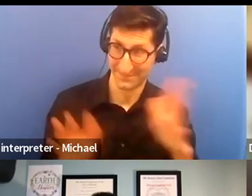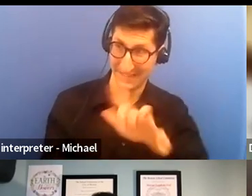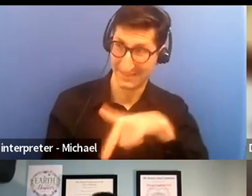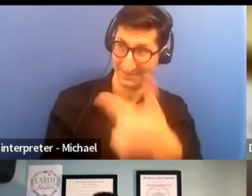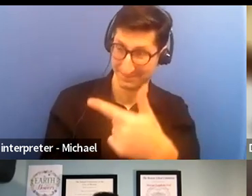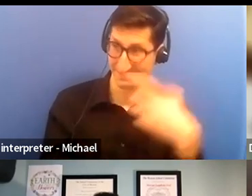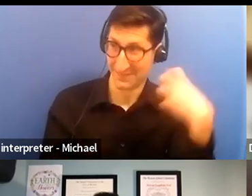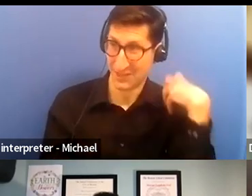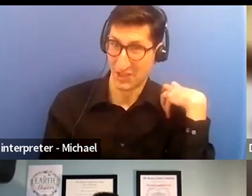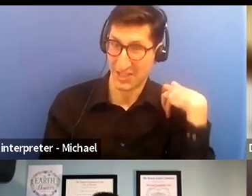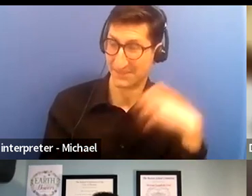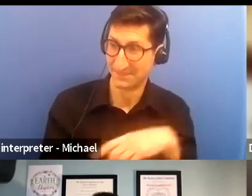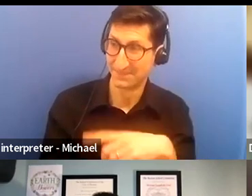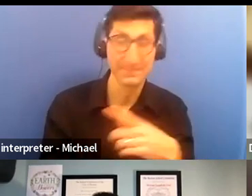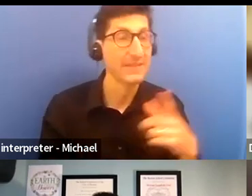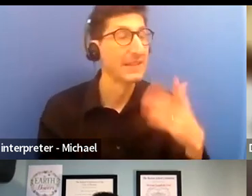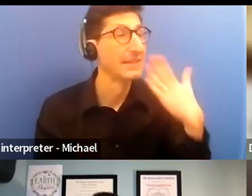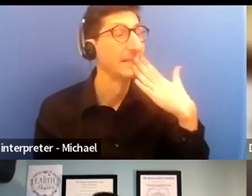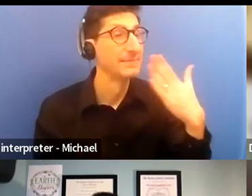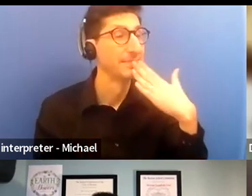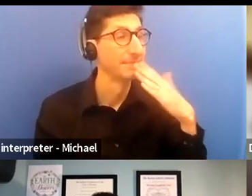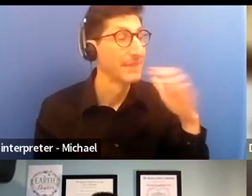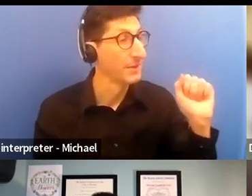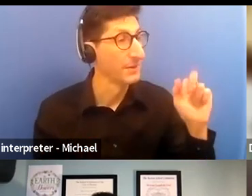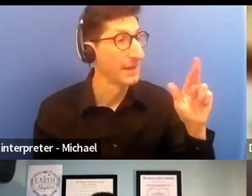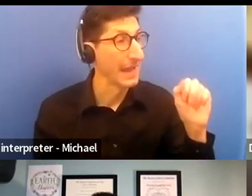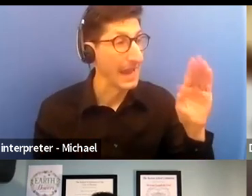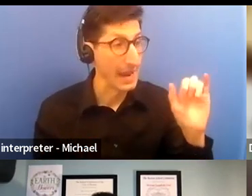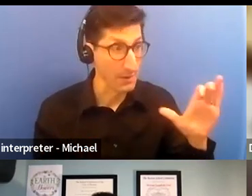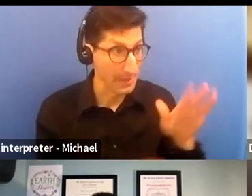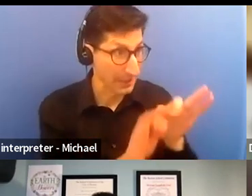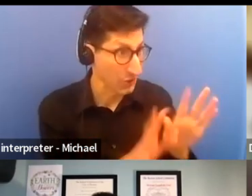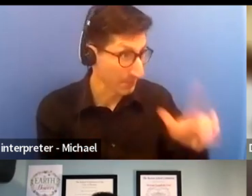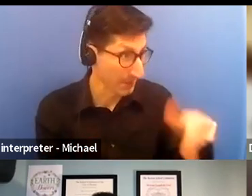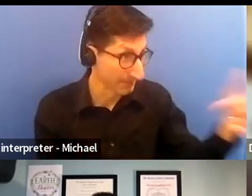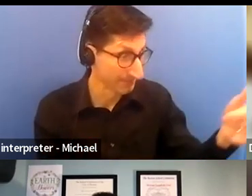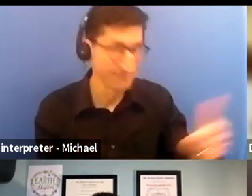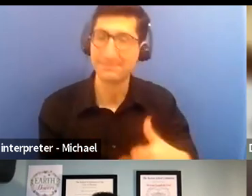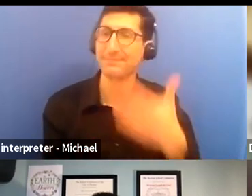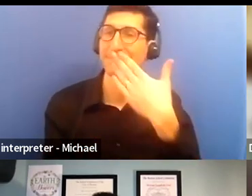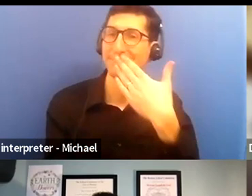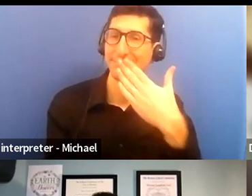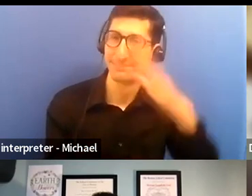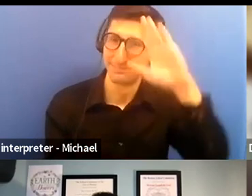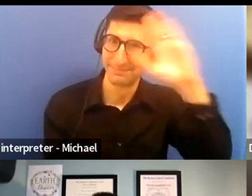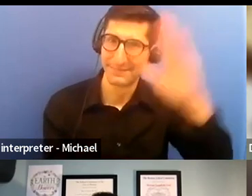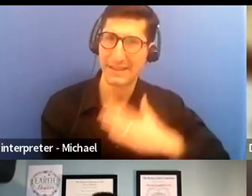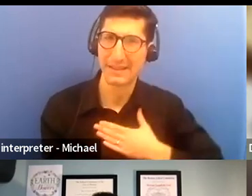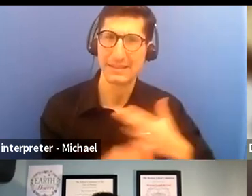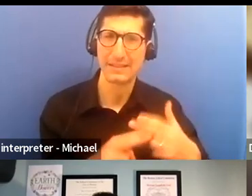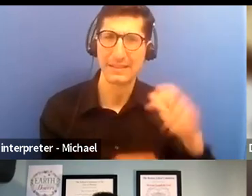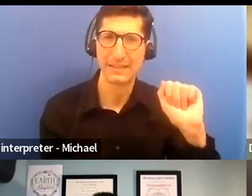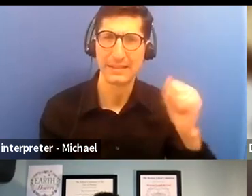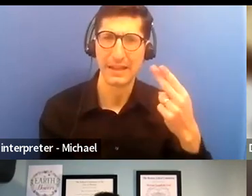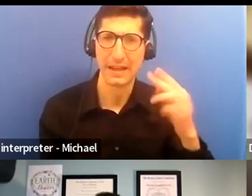much. And now our Arabic interpreter. Thank you, Dr. Edinger. Hi, everyone. My name is Ahmed Al-Rubai. I